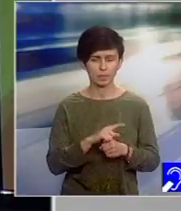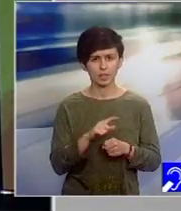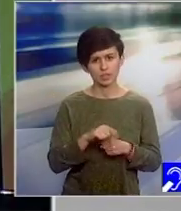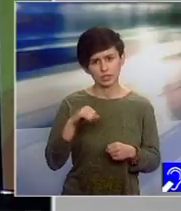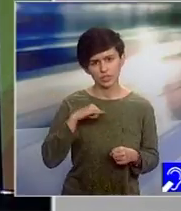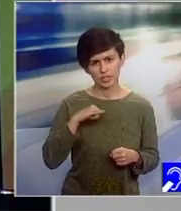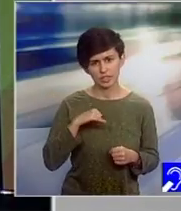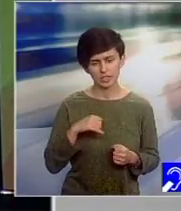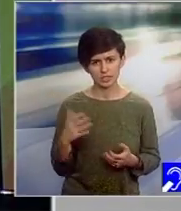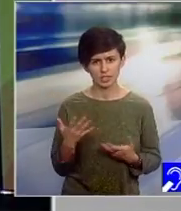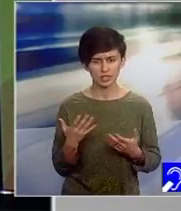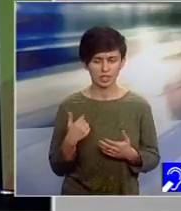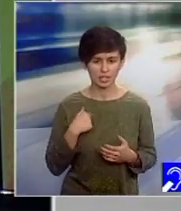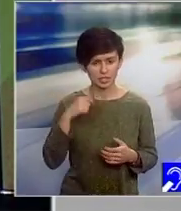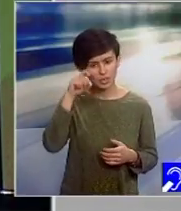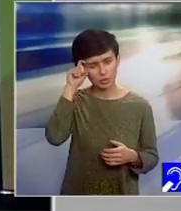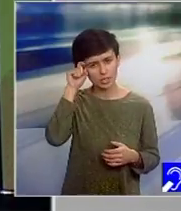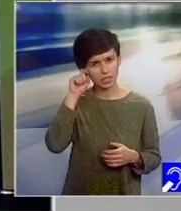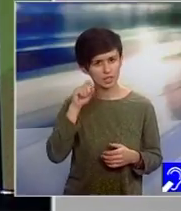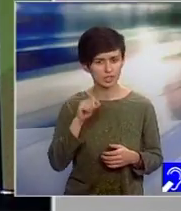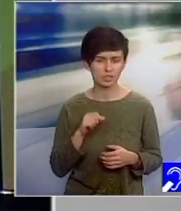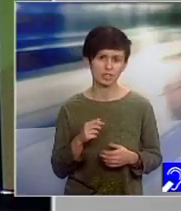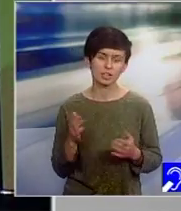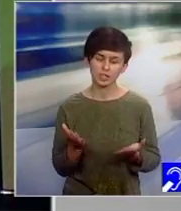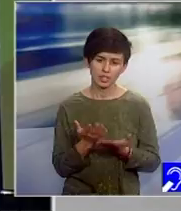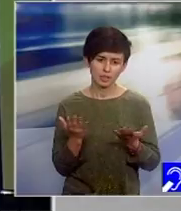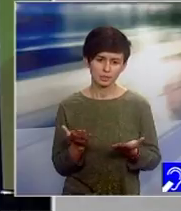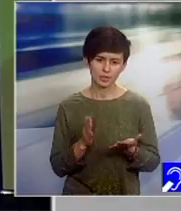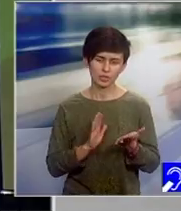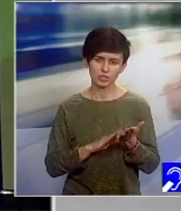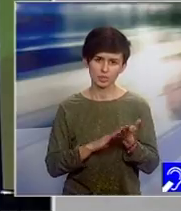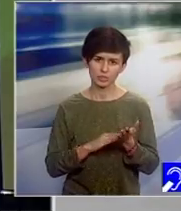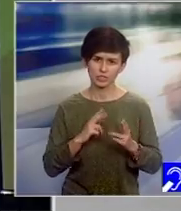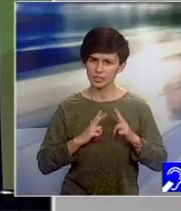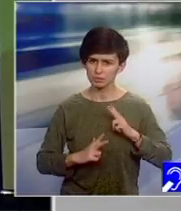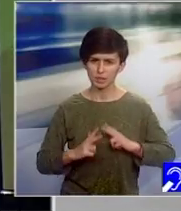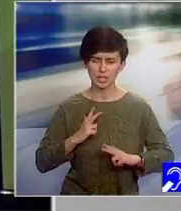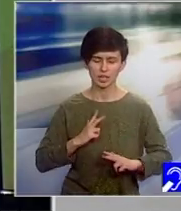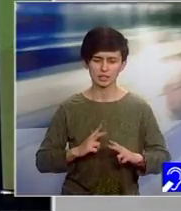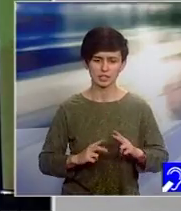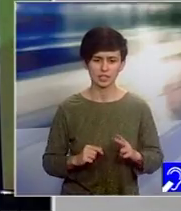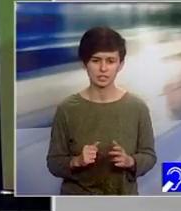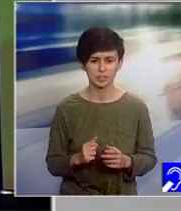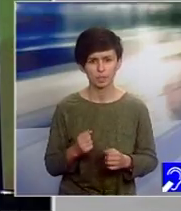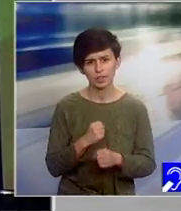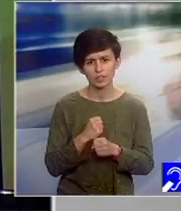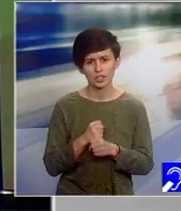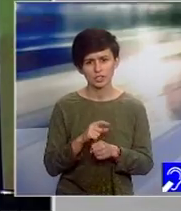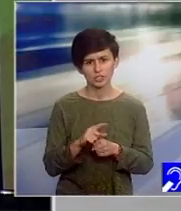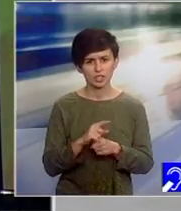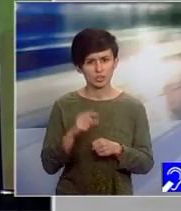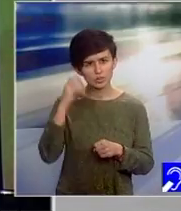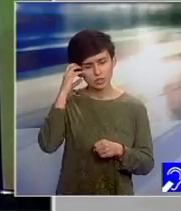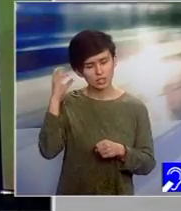care... Părerea mea este că nu numai că îi motivează, îi și relaxează exersând unele treburi de cultură generală.